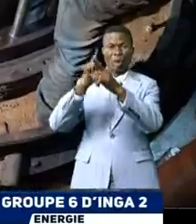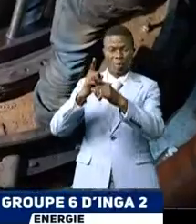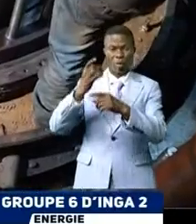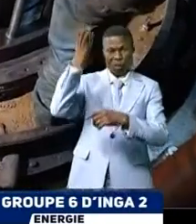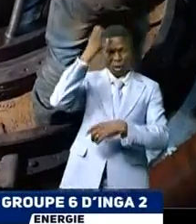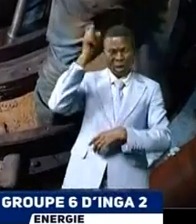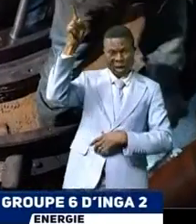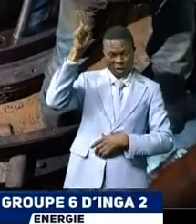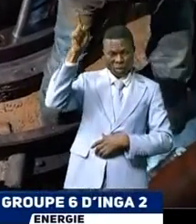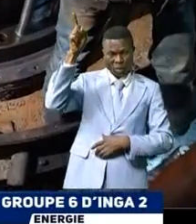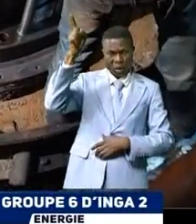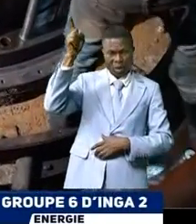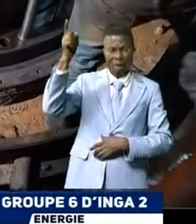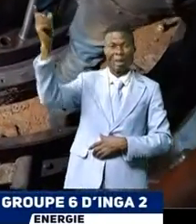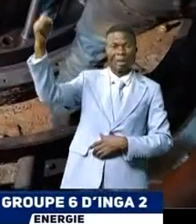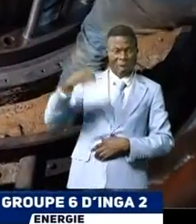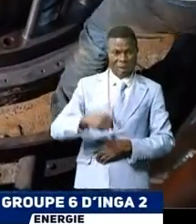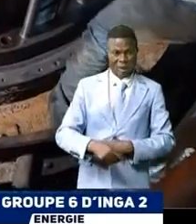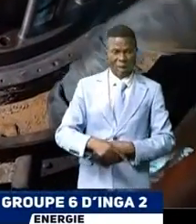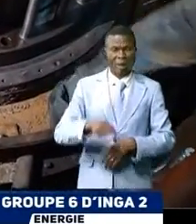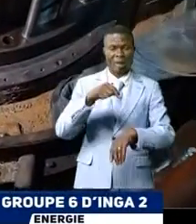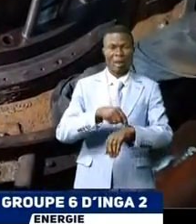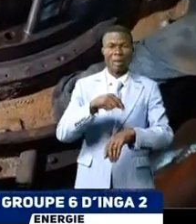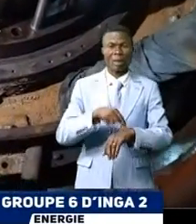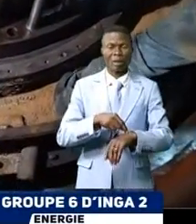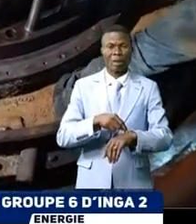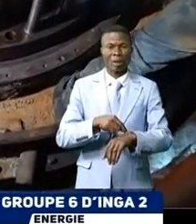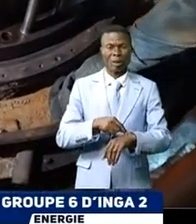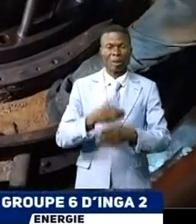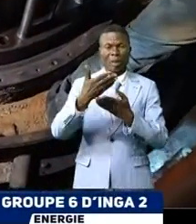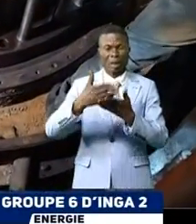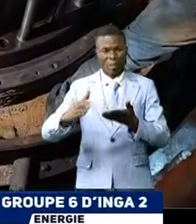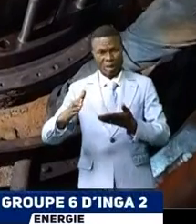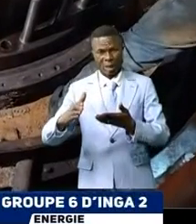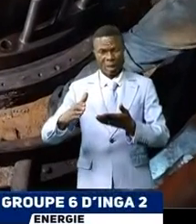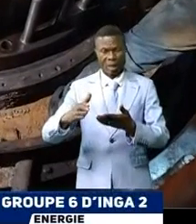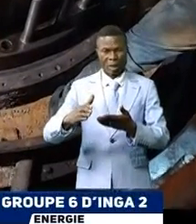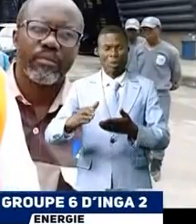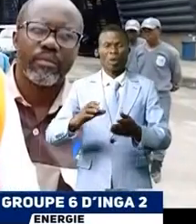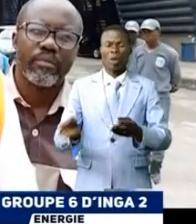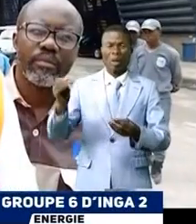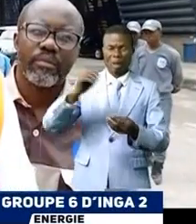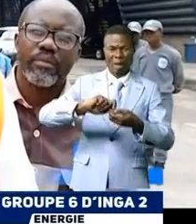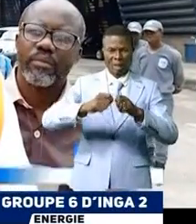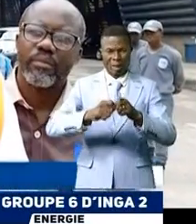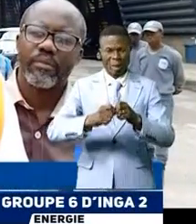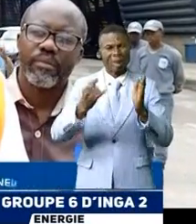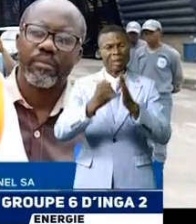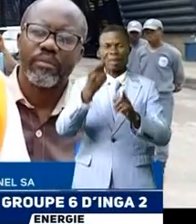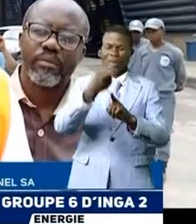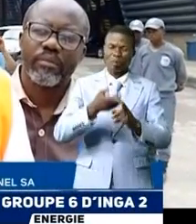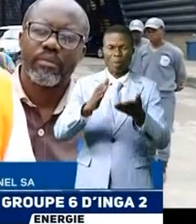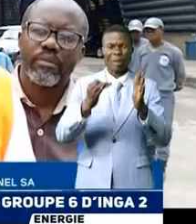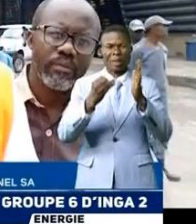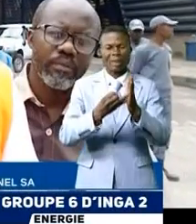et fabriquées. Et ça vient souvent pendant la phase de montage du groupe. Ça peut prendre 6 mois, 7 mois,